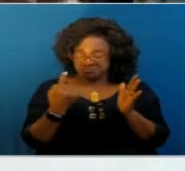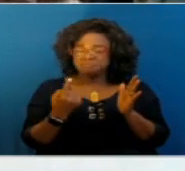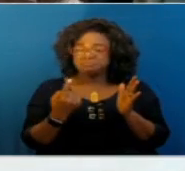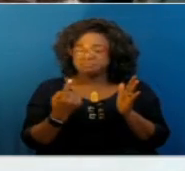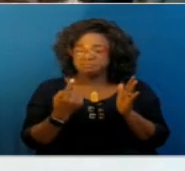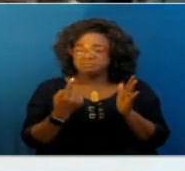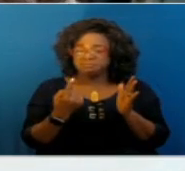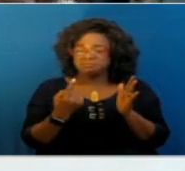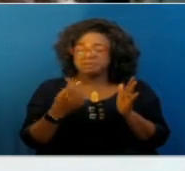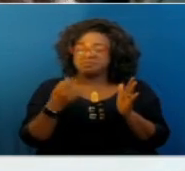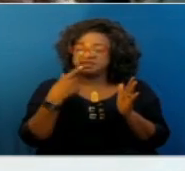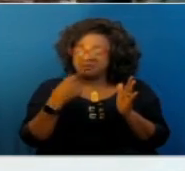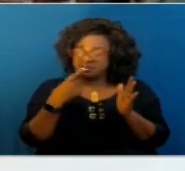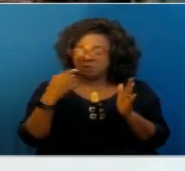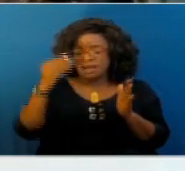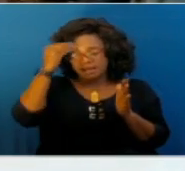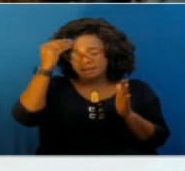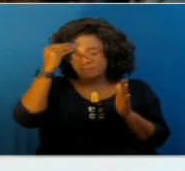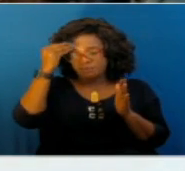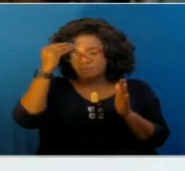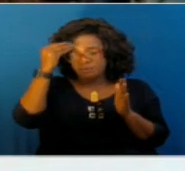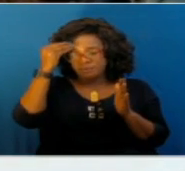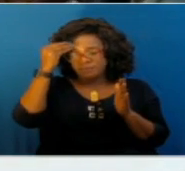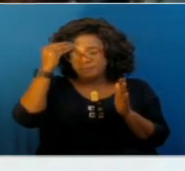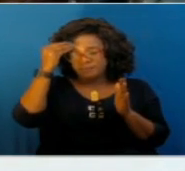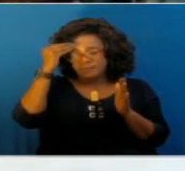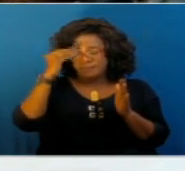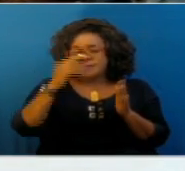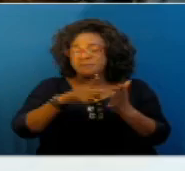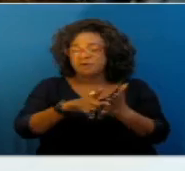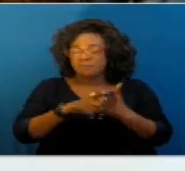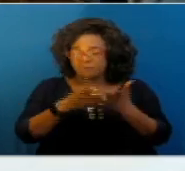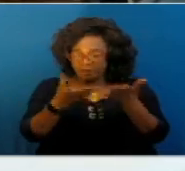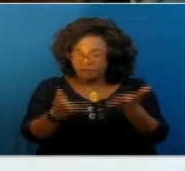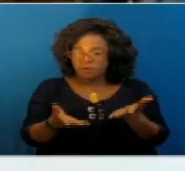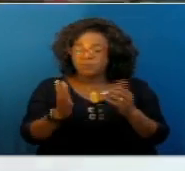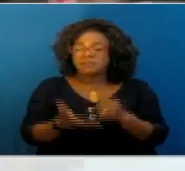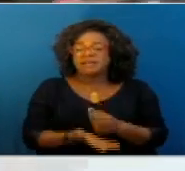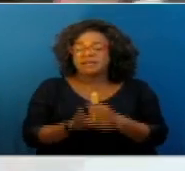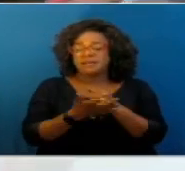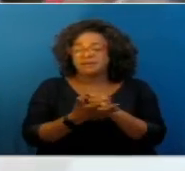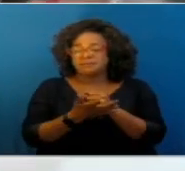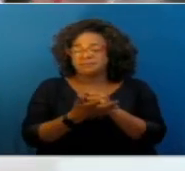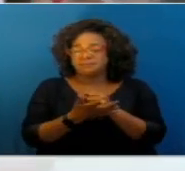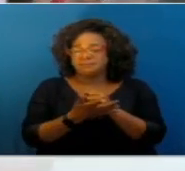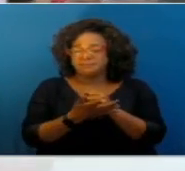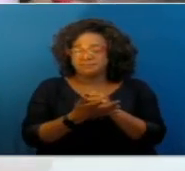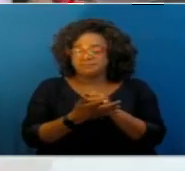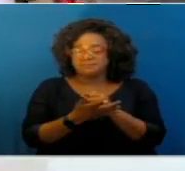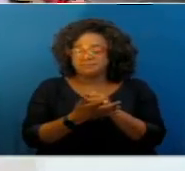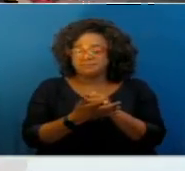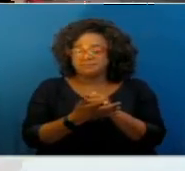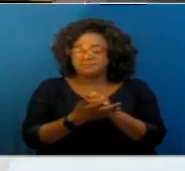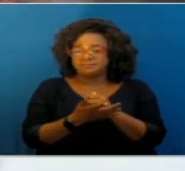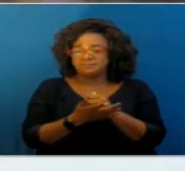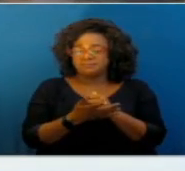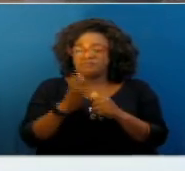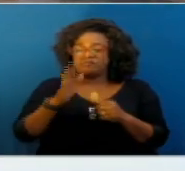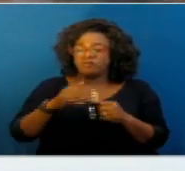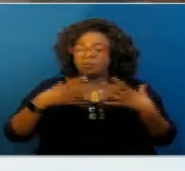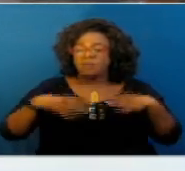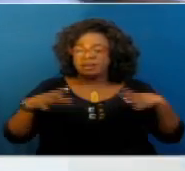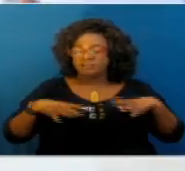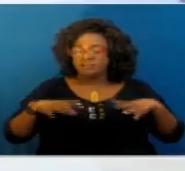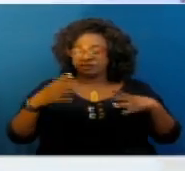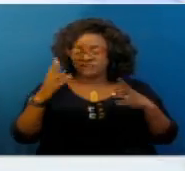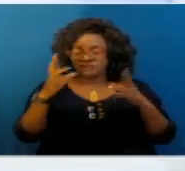ikiwa matibabu na elimu na mikopo iko utasaidika. From the wananchi's issues of